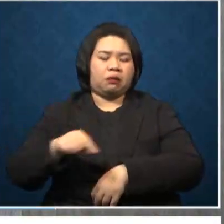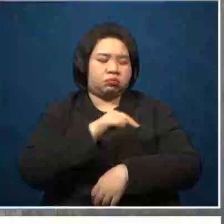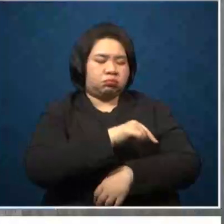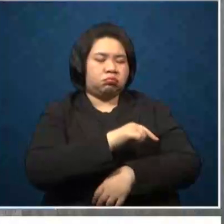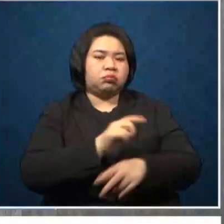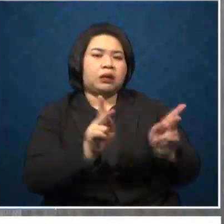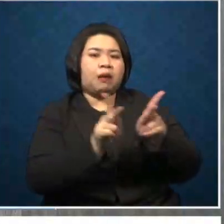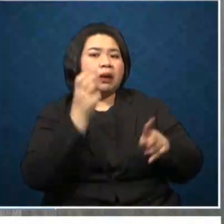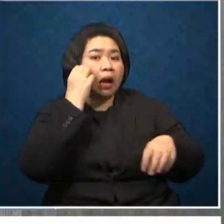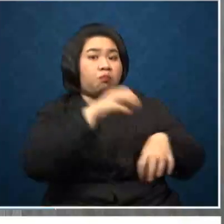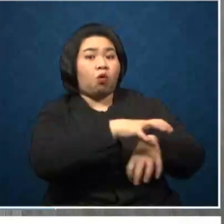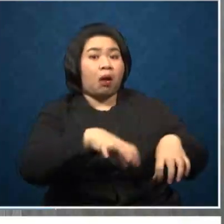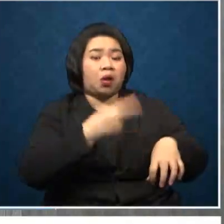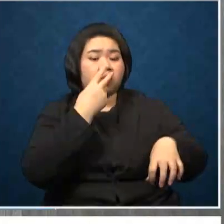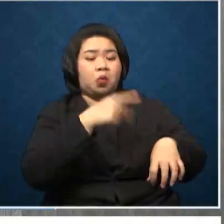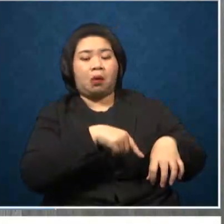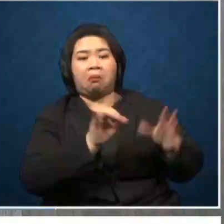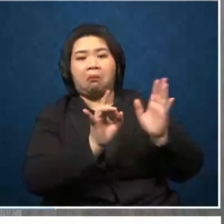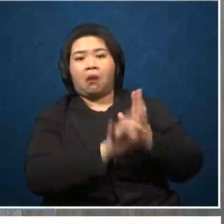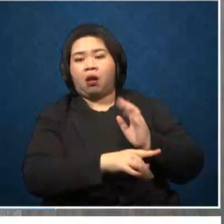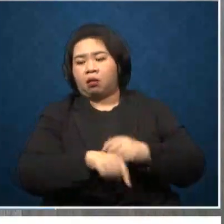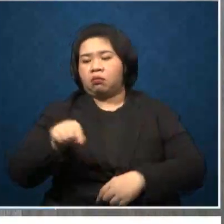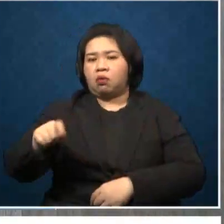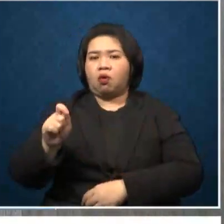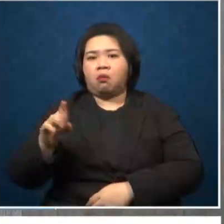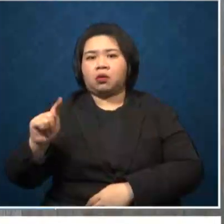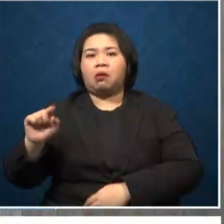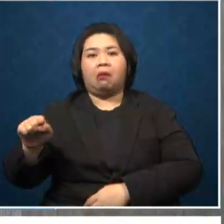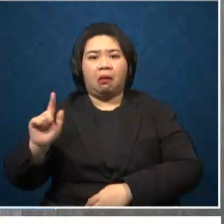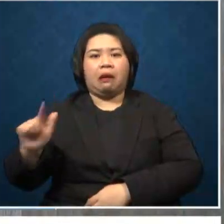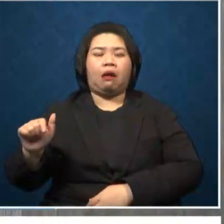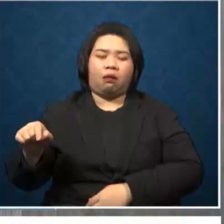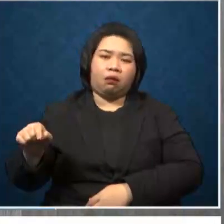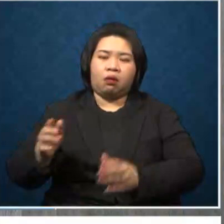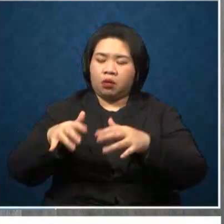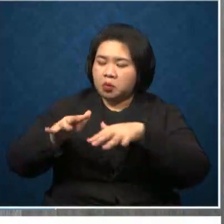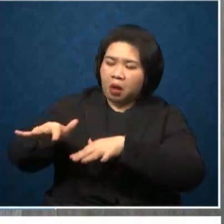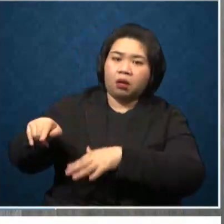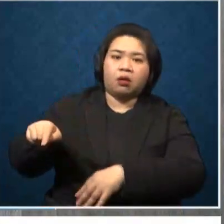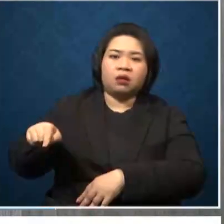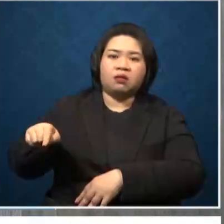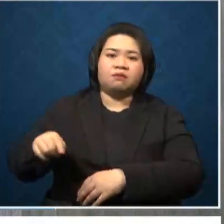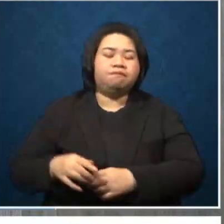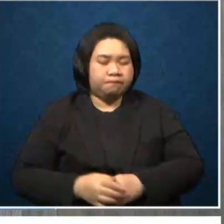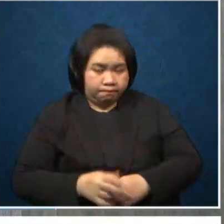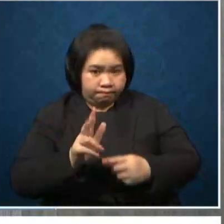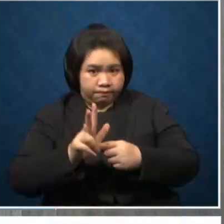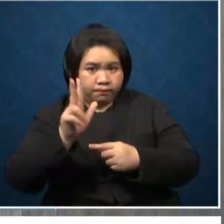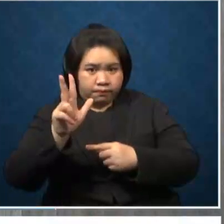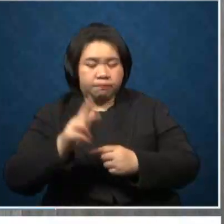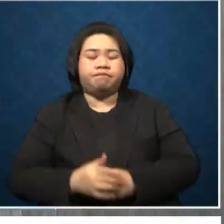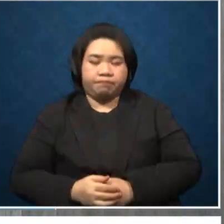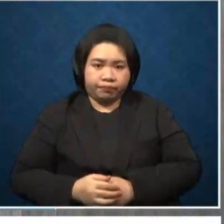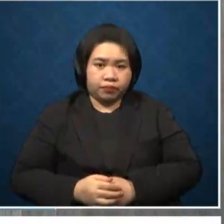สำคัญกว่าในสายตาของชาวบ้านในประการที่ 3ทุกส่วน